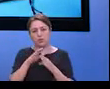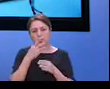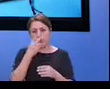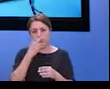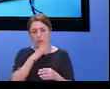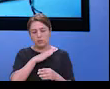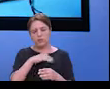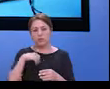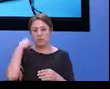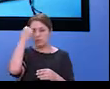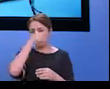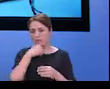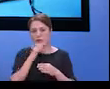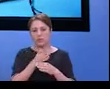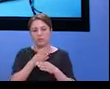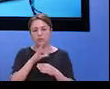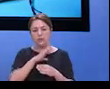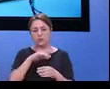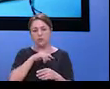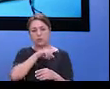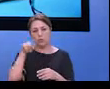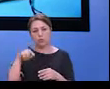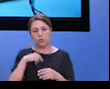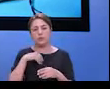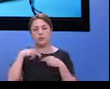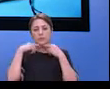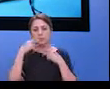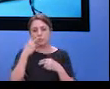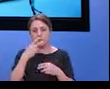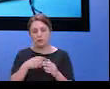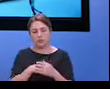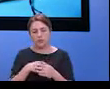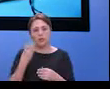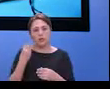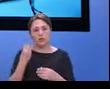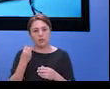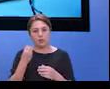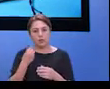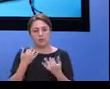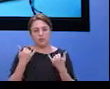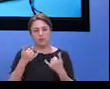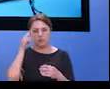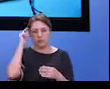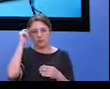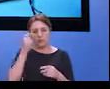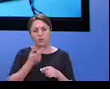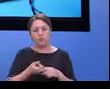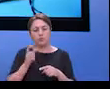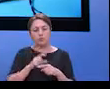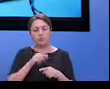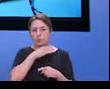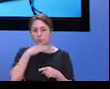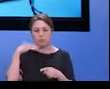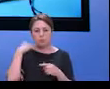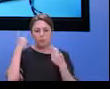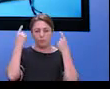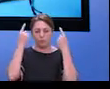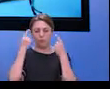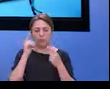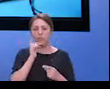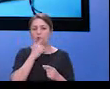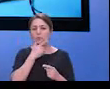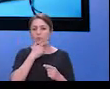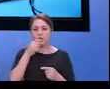ajratib qo'yilgan. Bularga e'tibor berasiz va shu bilan bir qatorda bugun biz darsimizda juda ko'p allomalarni